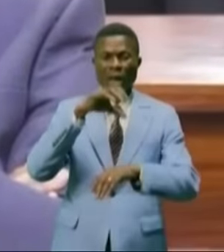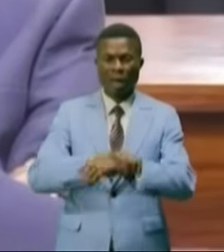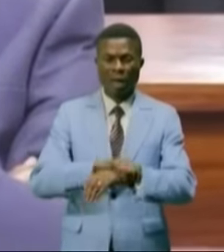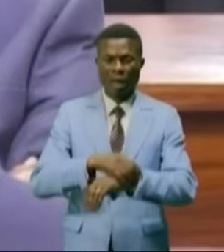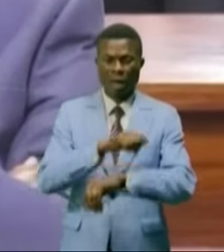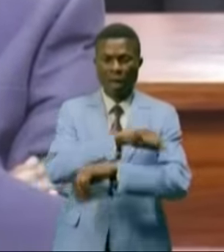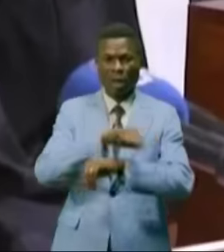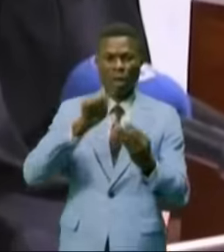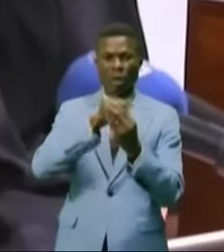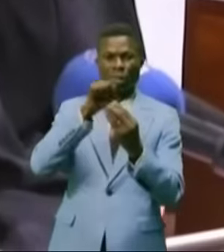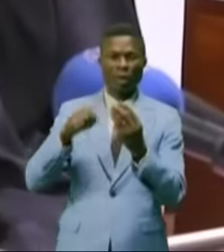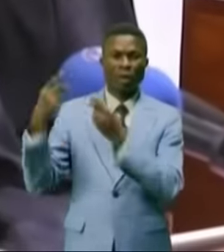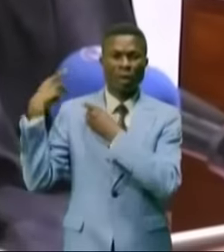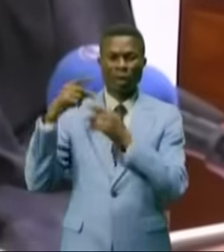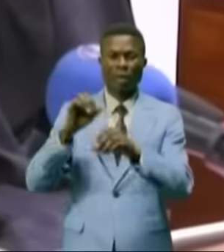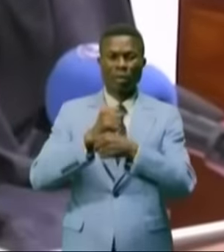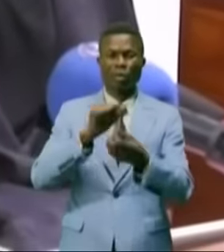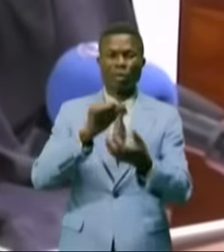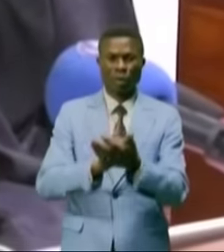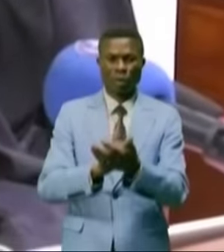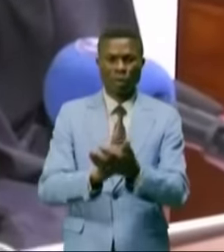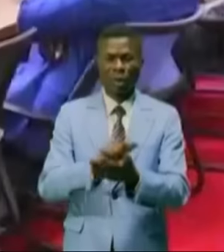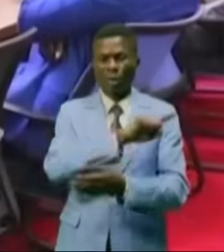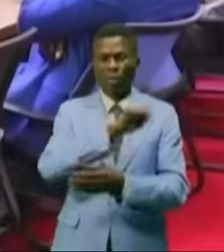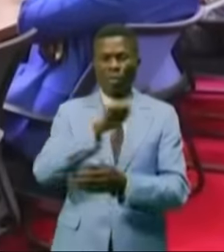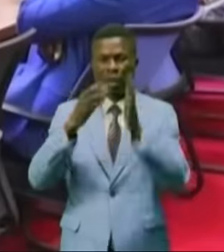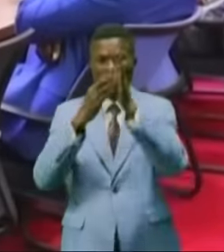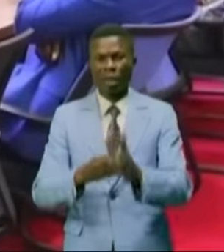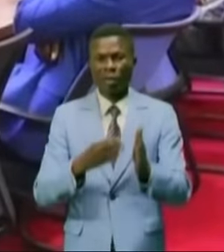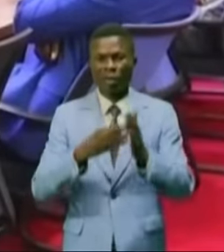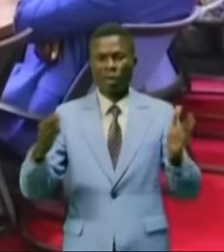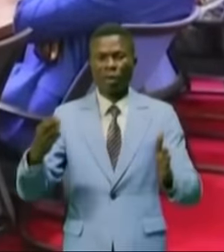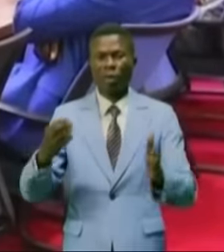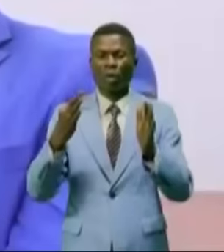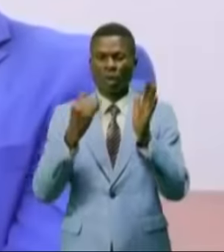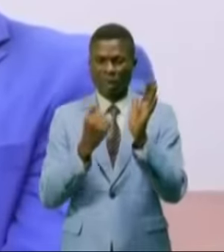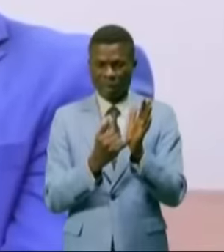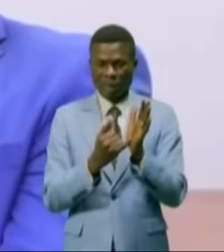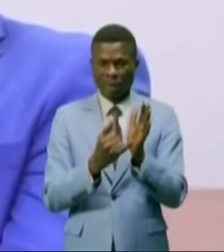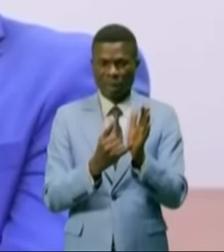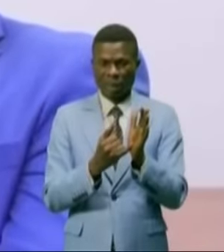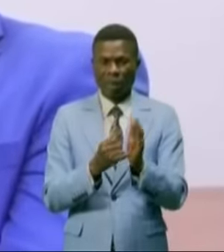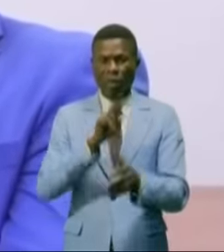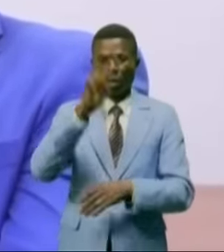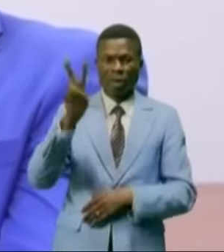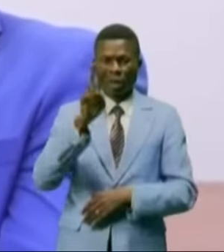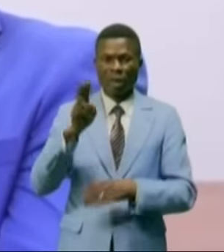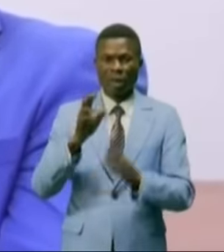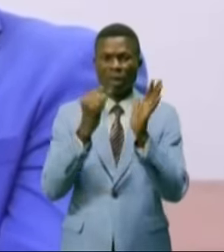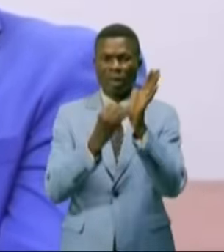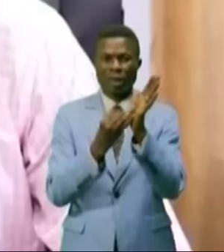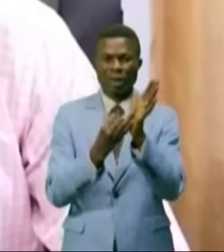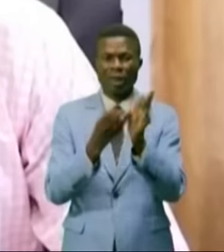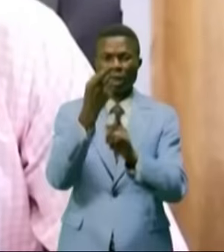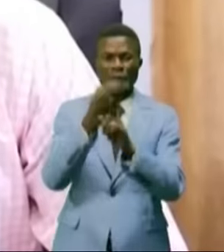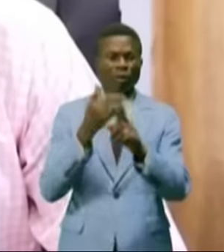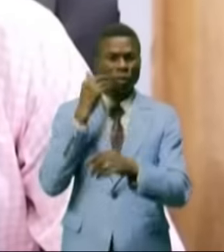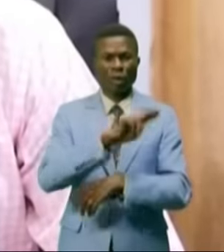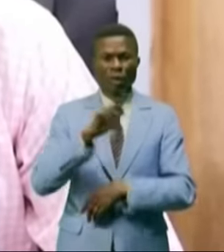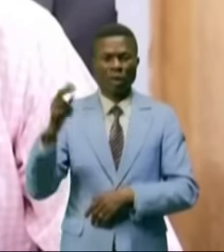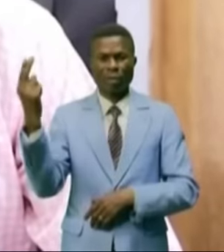des comptes depuis sa création en 1987, rendu ce vendredi 7